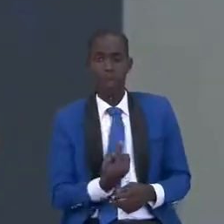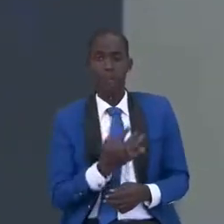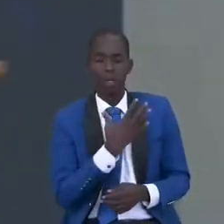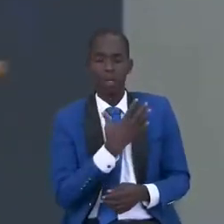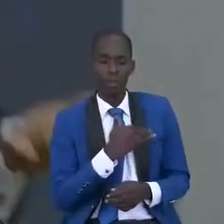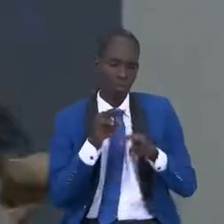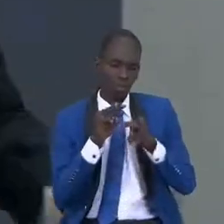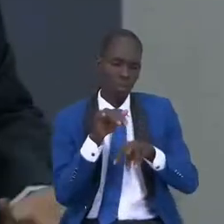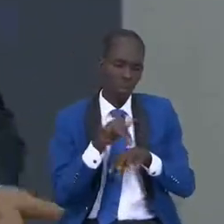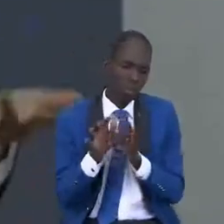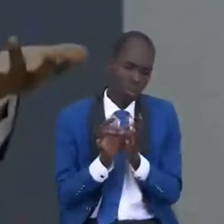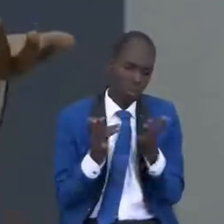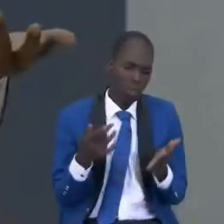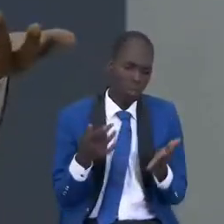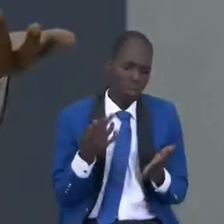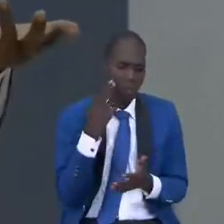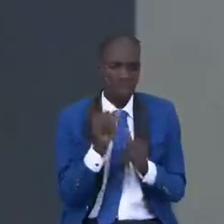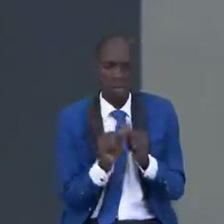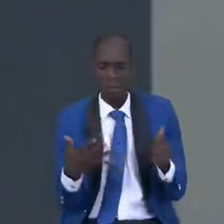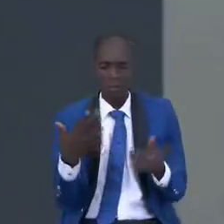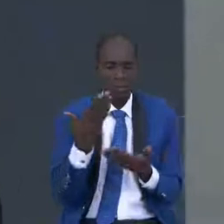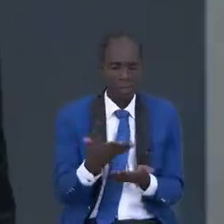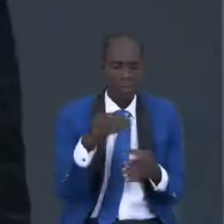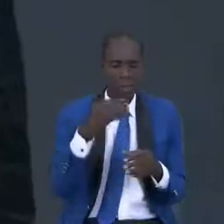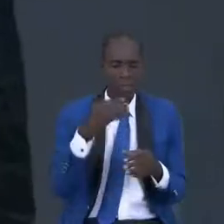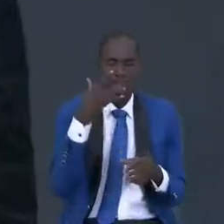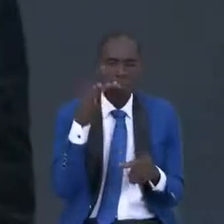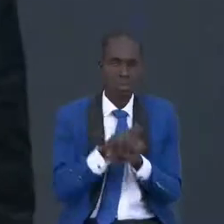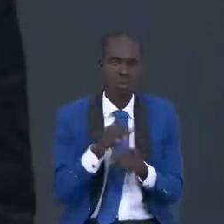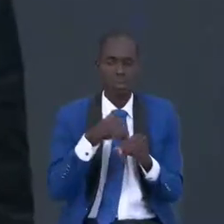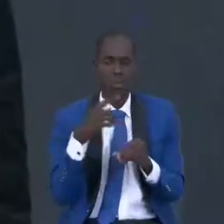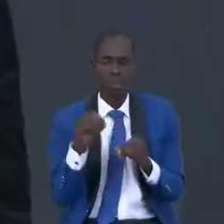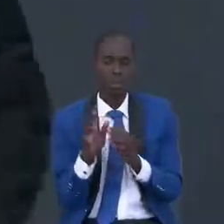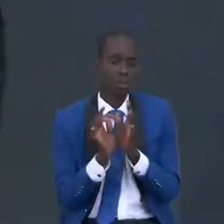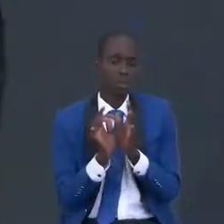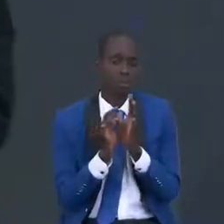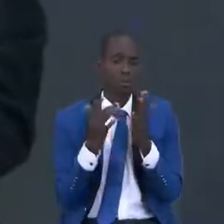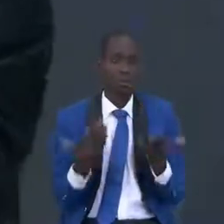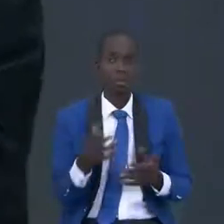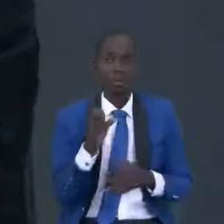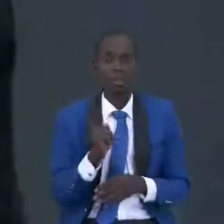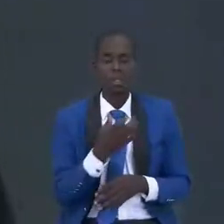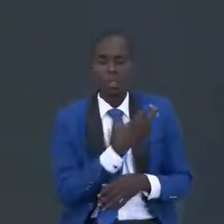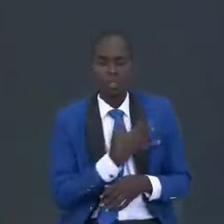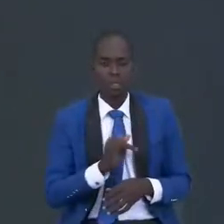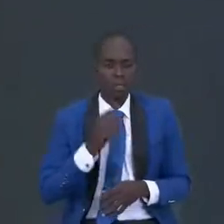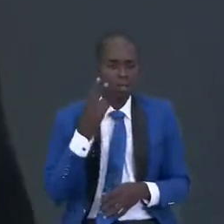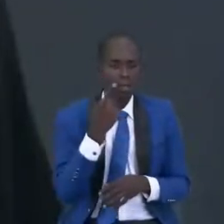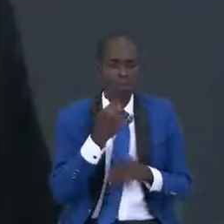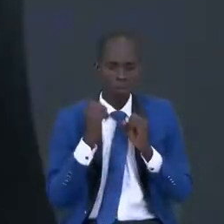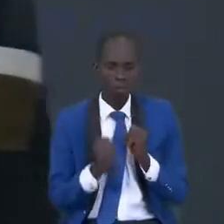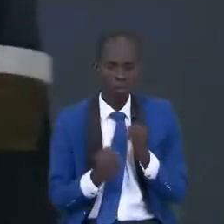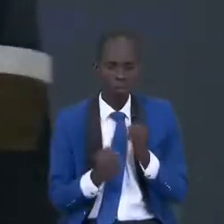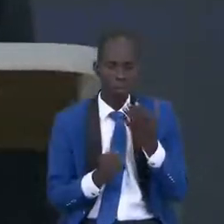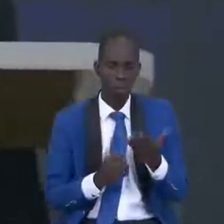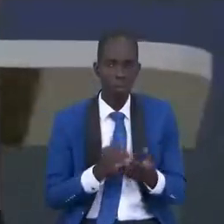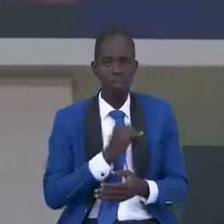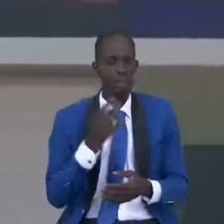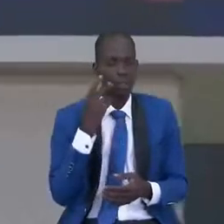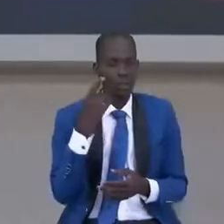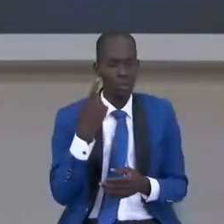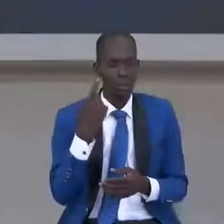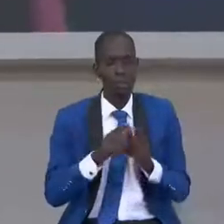considère les Écritures, et tout ce que Dieu a pourvu pour moi dans les Écritures, et je considère la puissance, et je